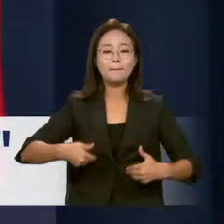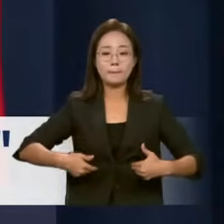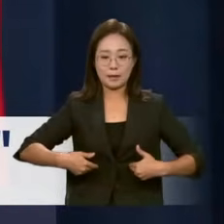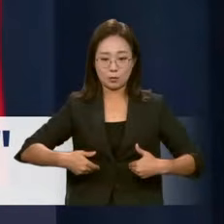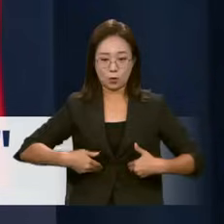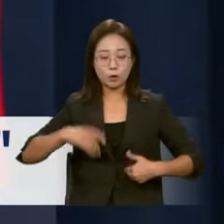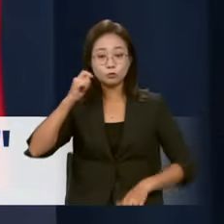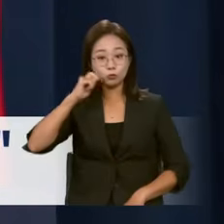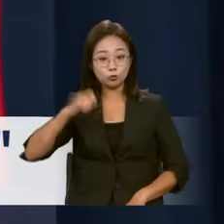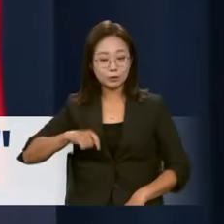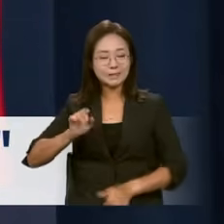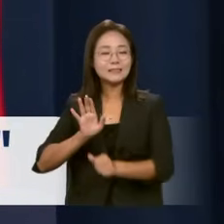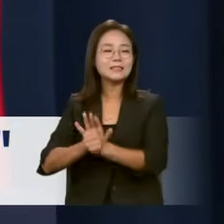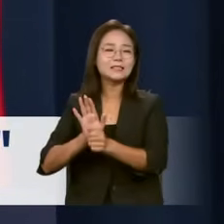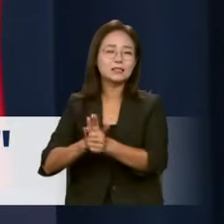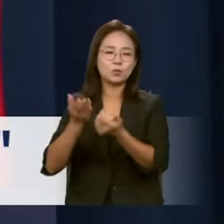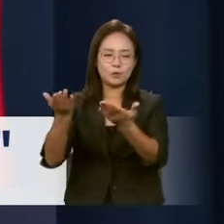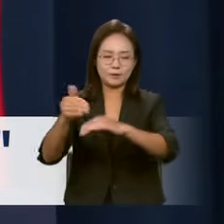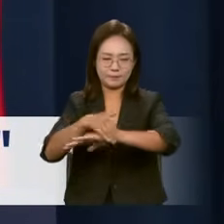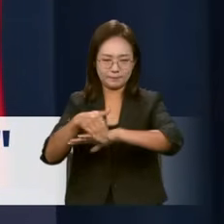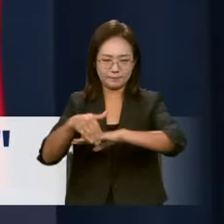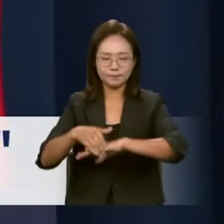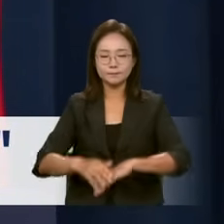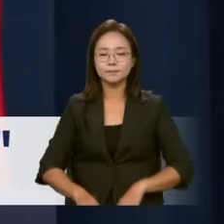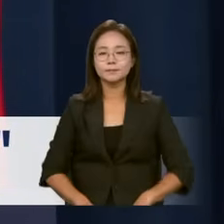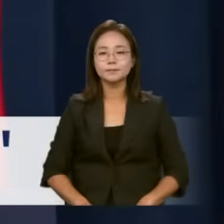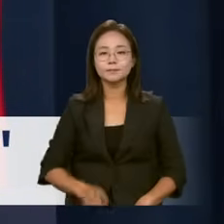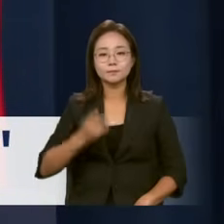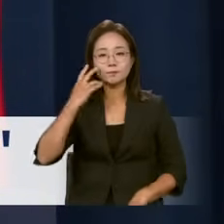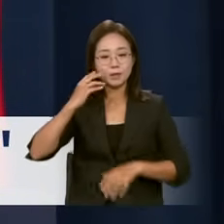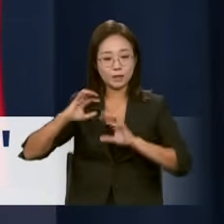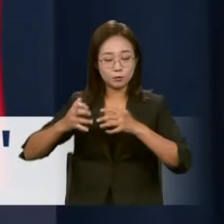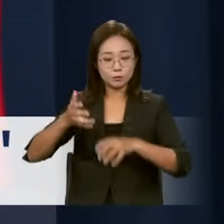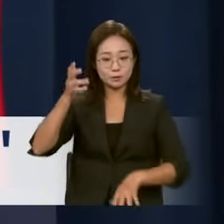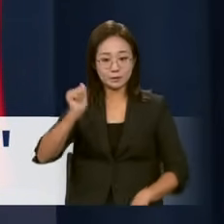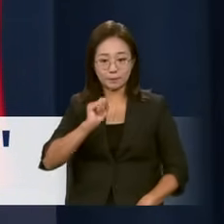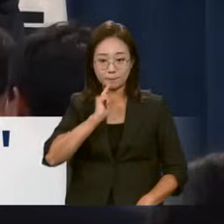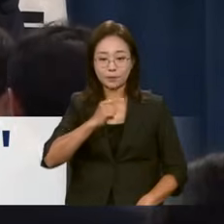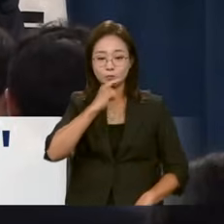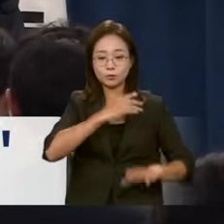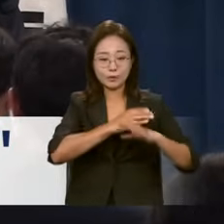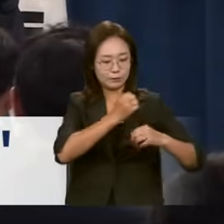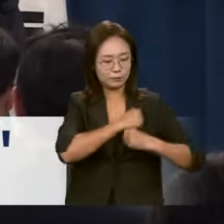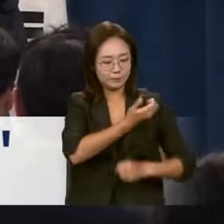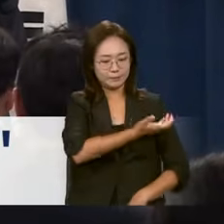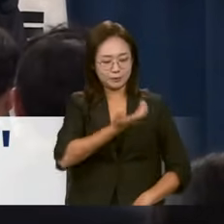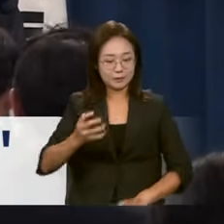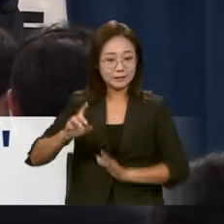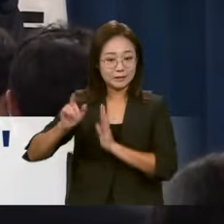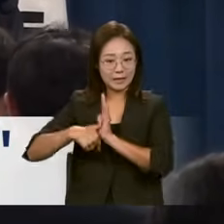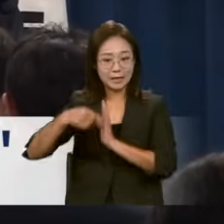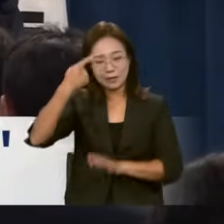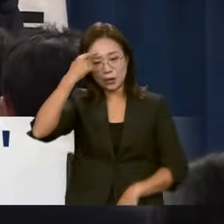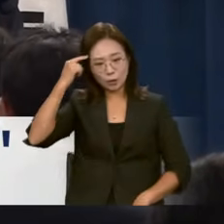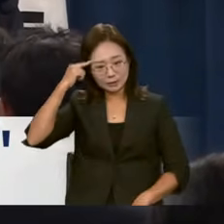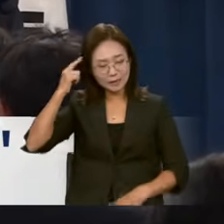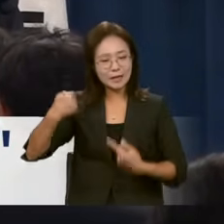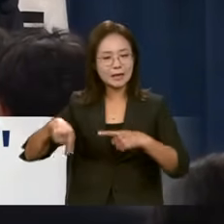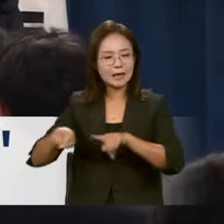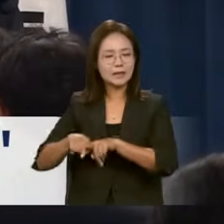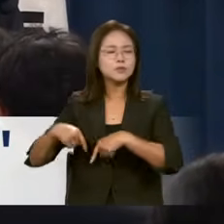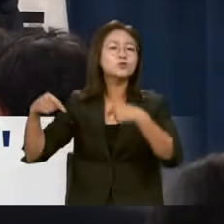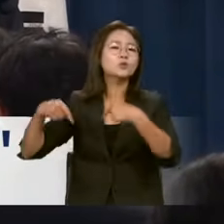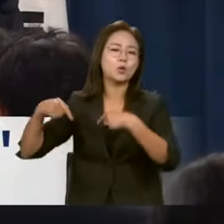라이를 계 지원하겠다고 밝습니다 미국 오스틴 장관은 북한군이 전장에 입 경 러시아와 공동